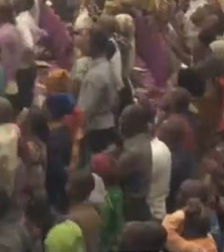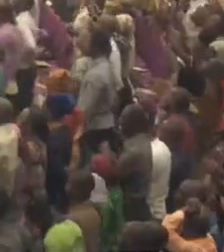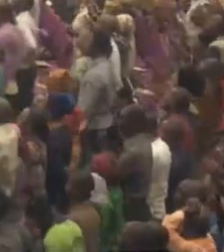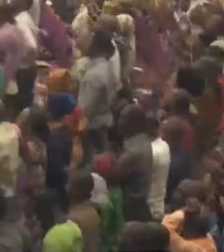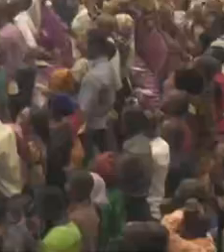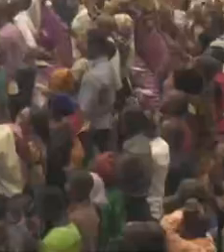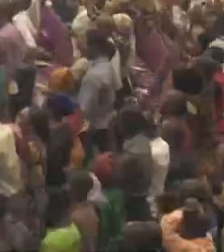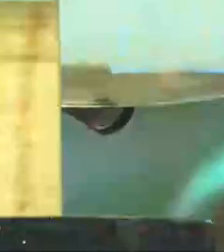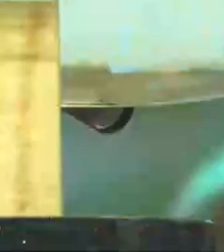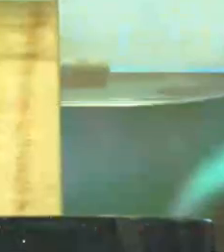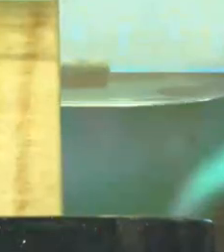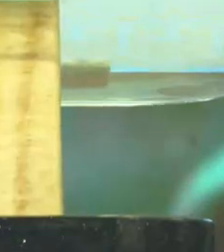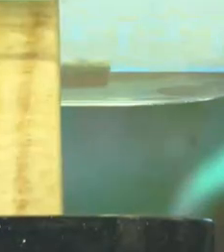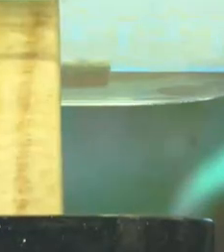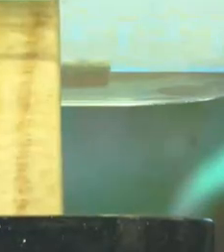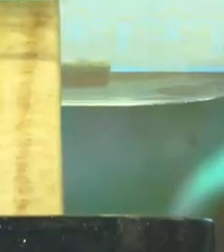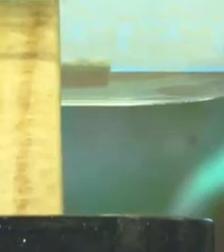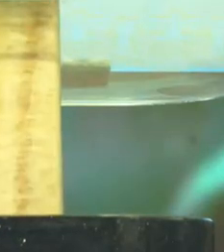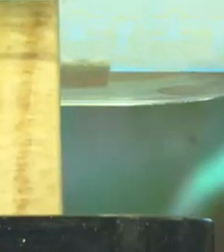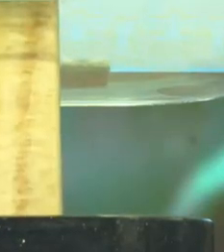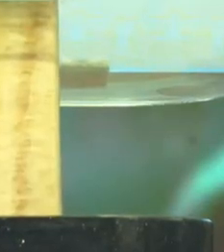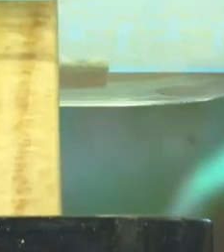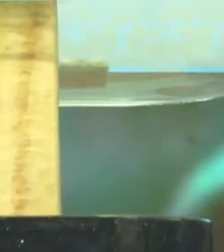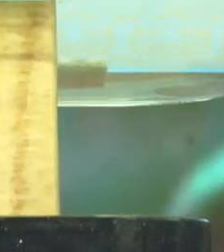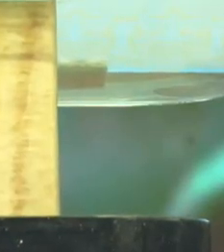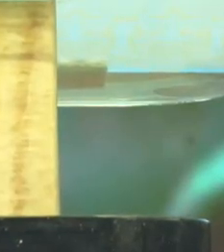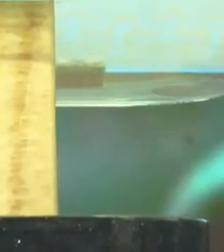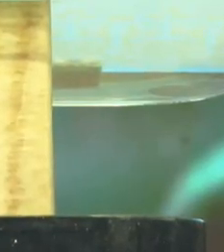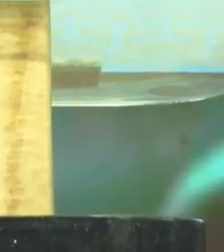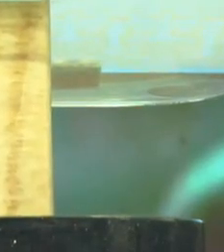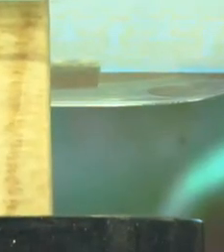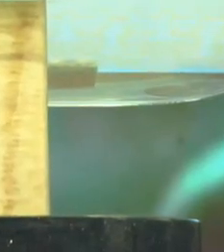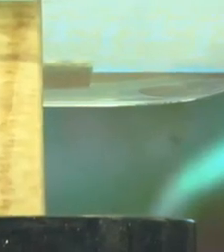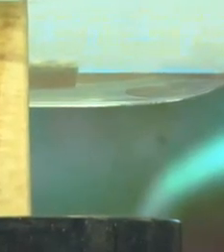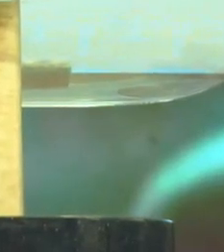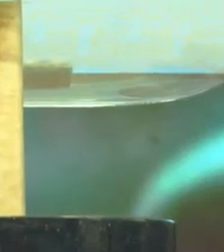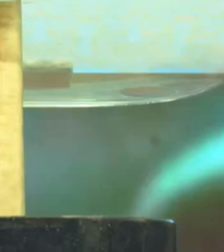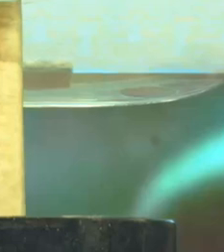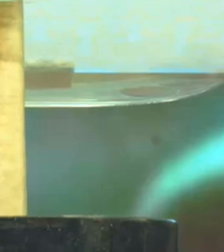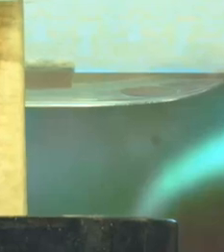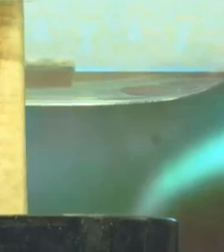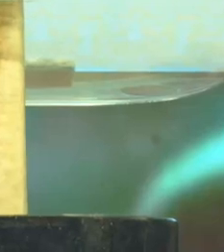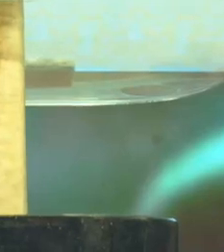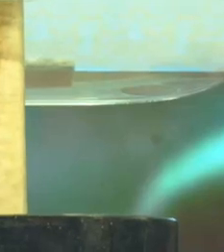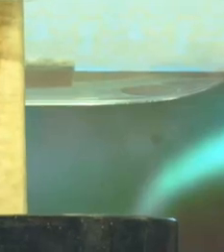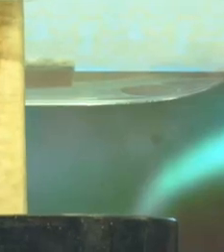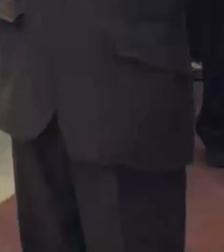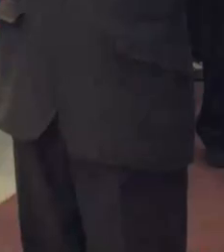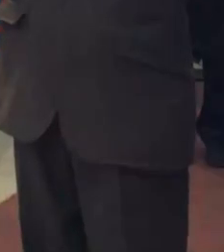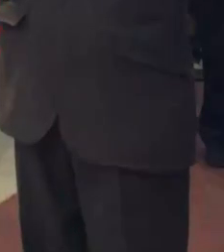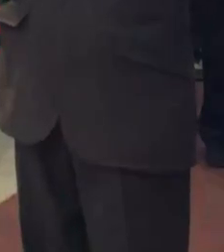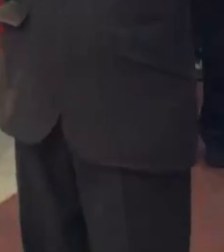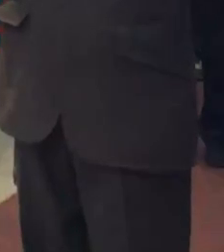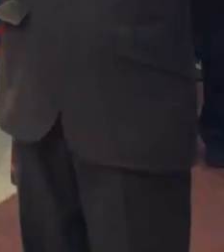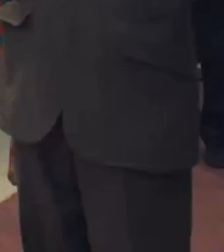affaires, la guérison dans votre famille. Tout ce qui vous entoure aura la puissance